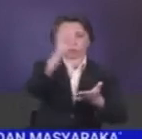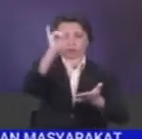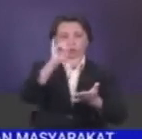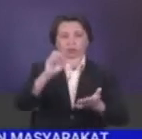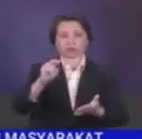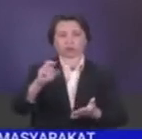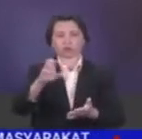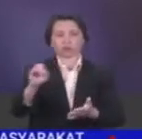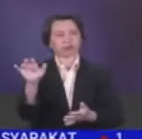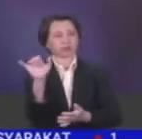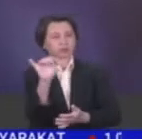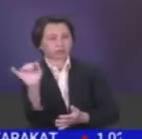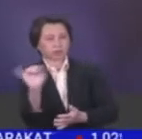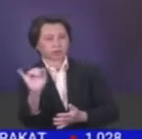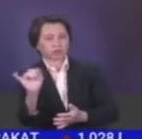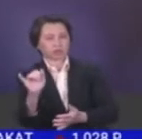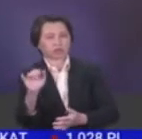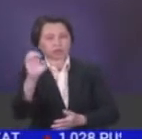known as